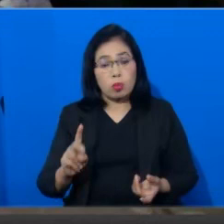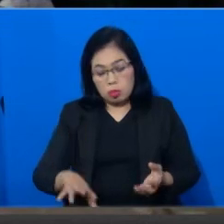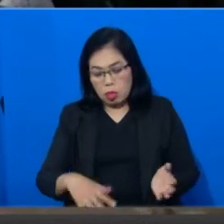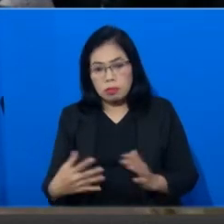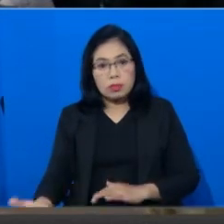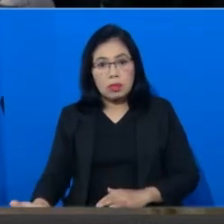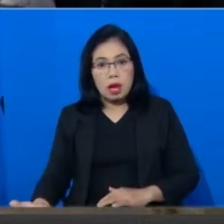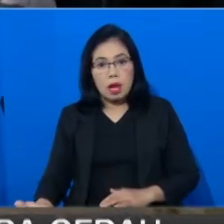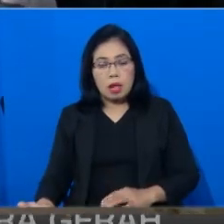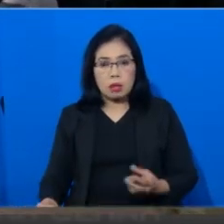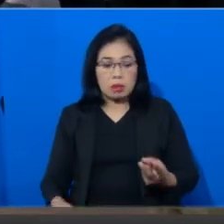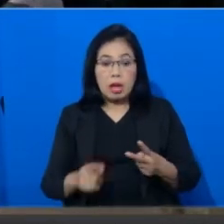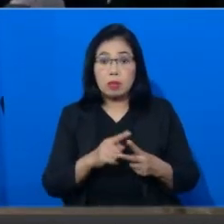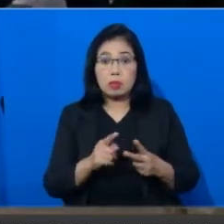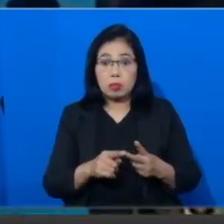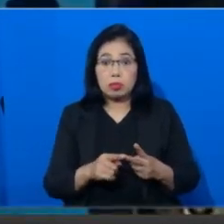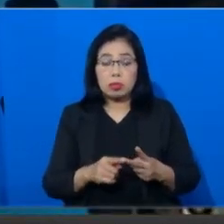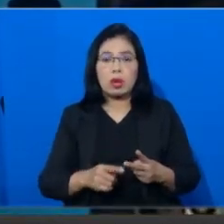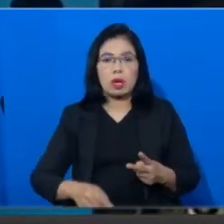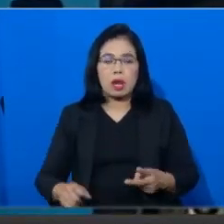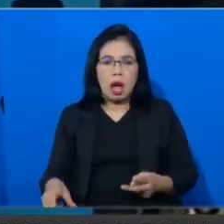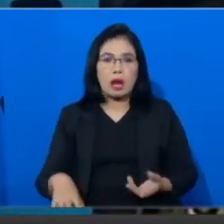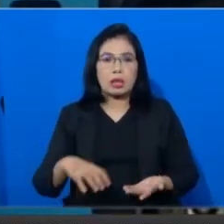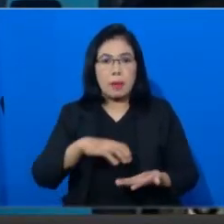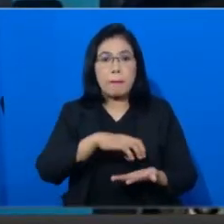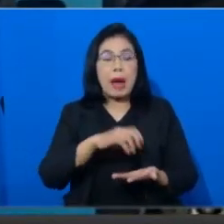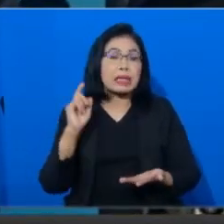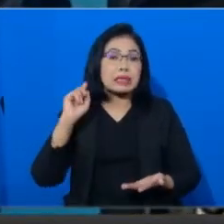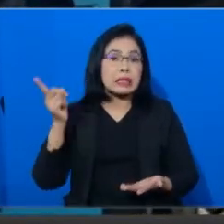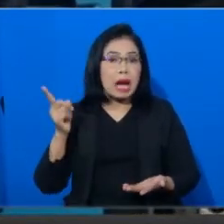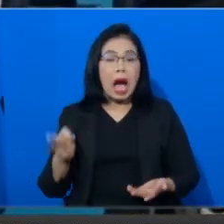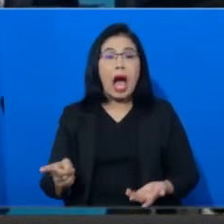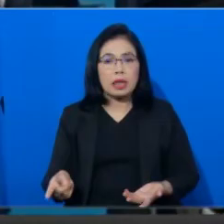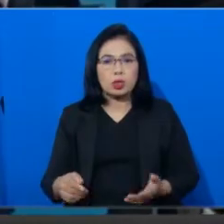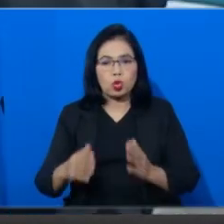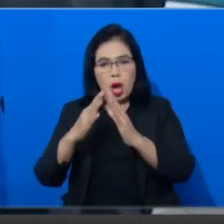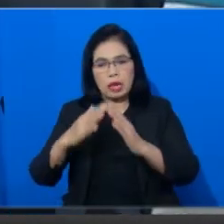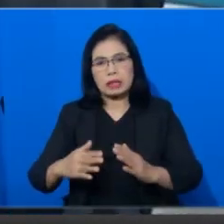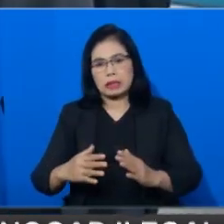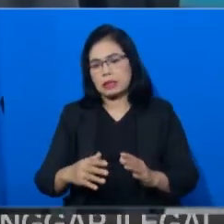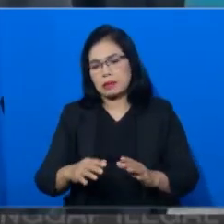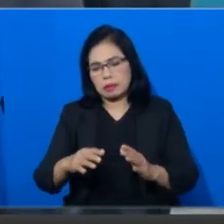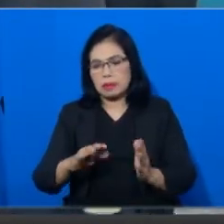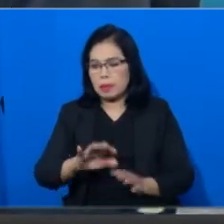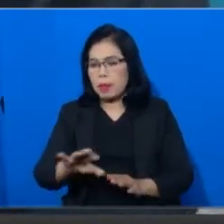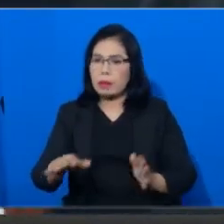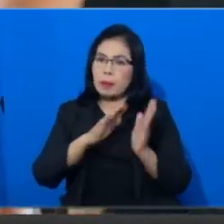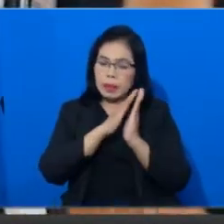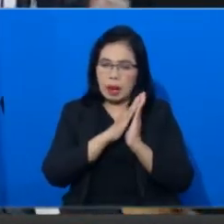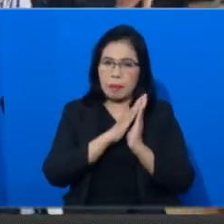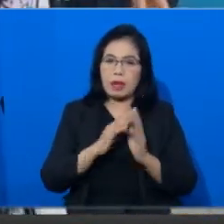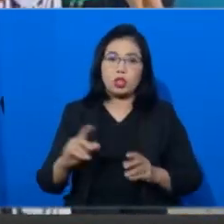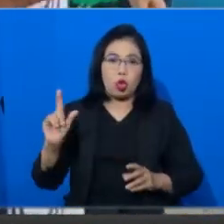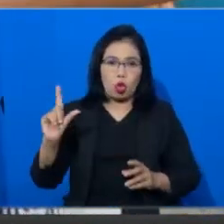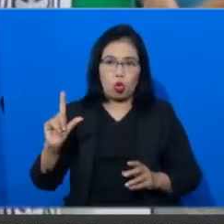meninggal dunia di Madinah Arab Saudi, dan almarhum Daryono yang meninggal dunia di asrama haji Donohudan, embarkasi Solo. Sementara 7